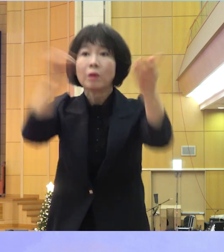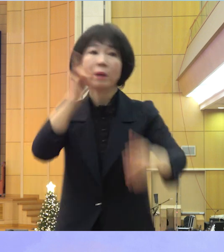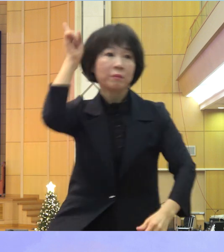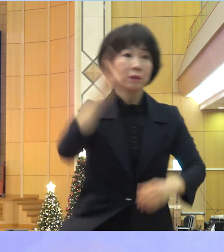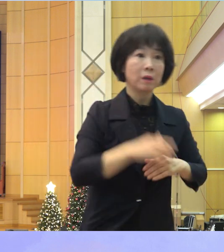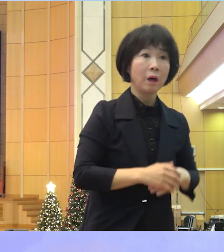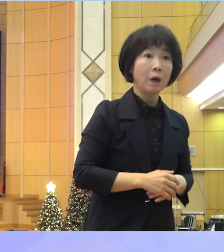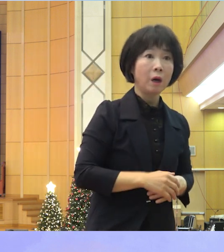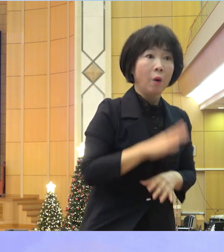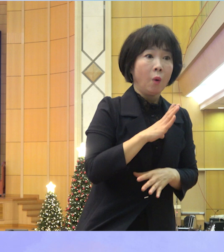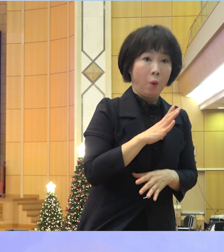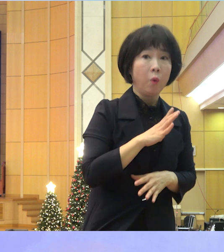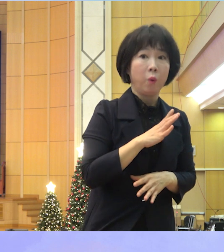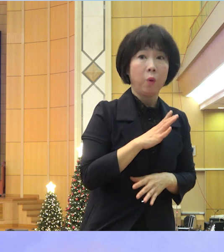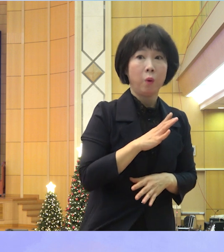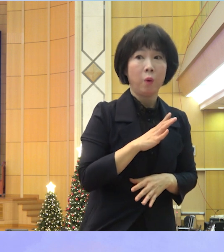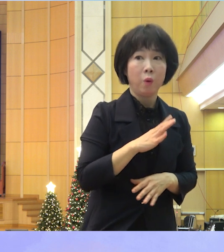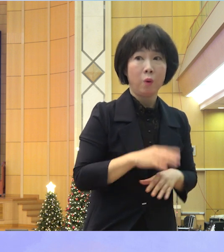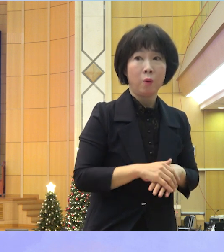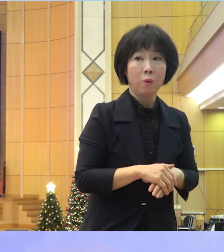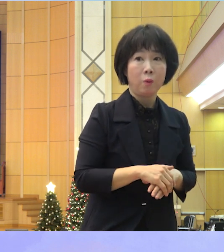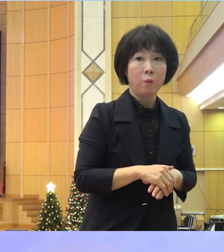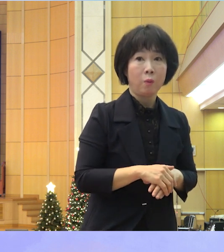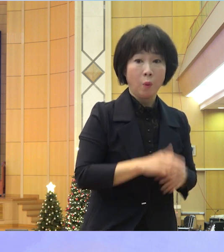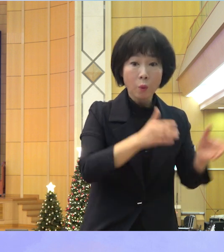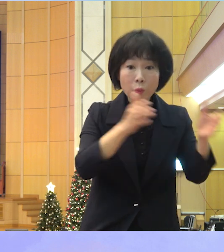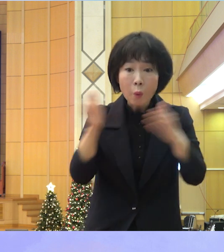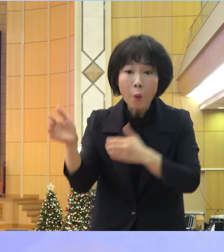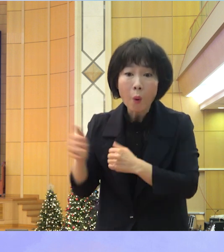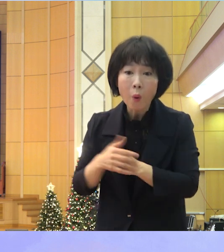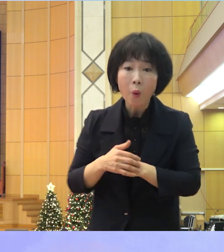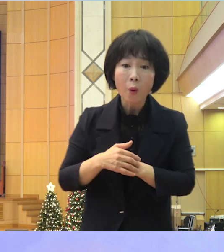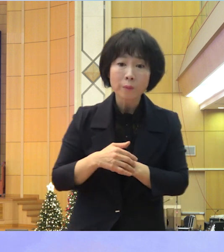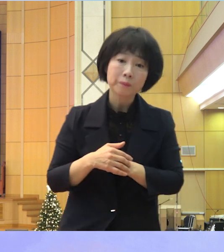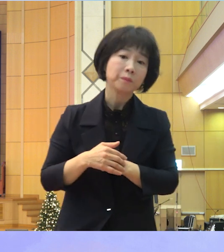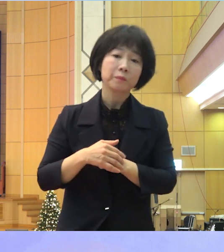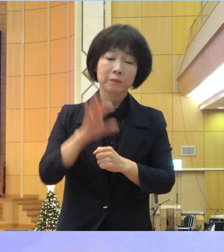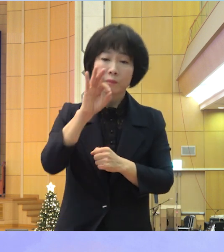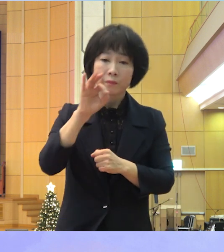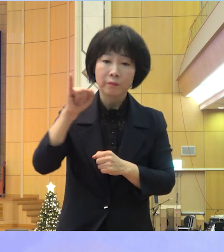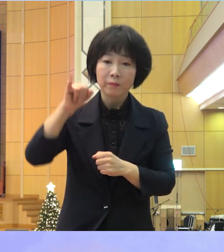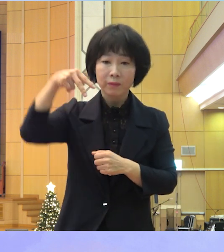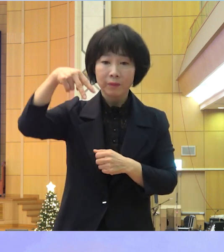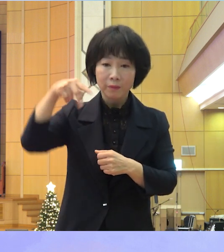넘어갑니다. 17절에 이사야 38장 17절